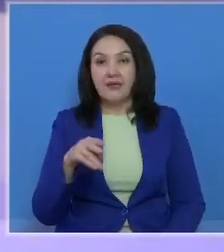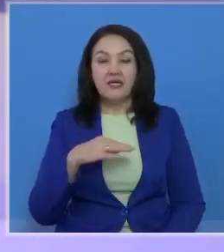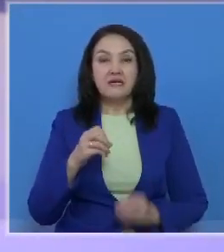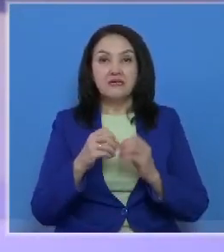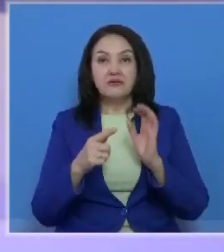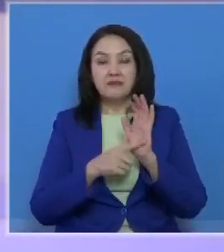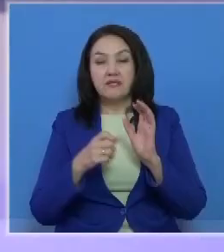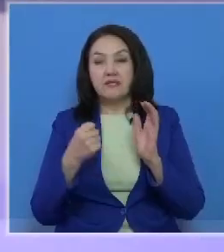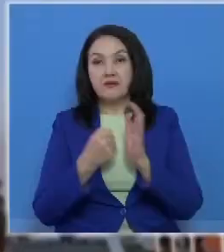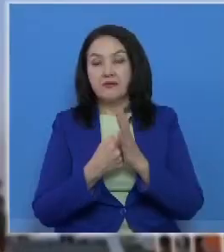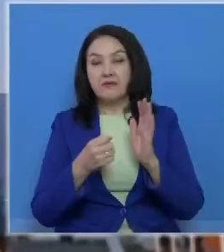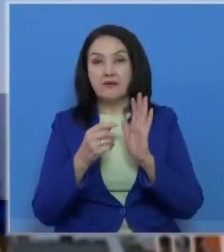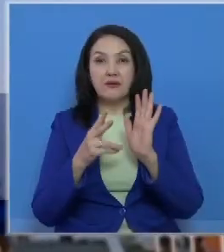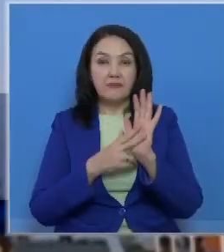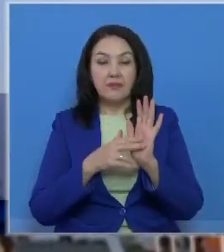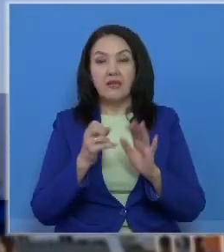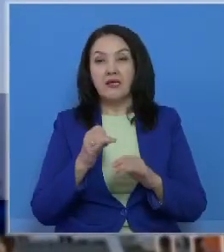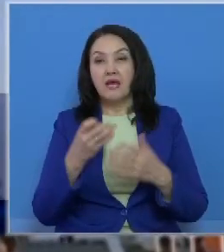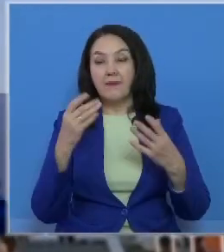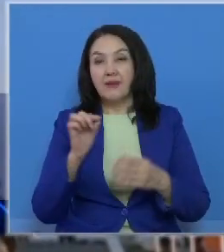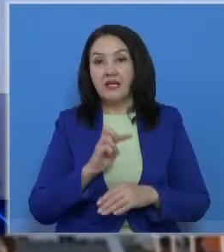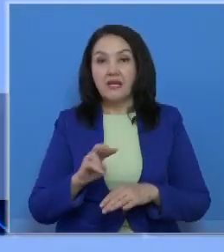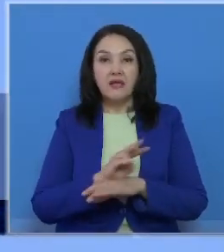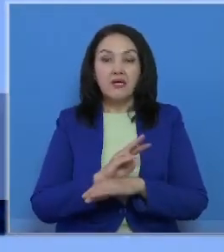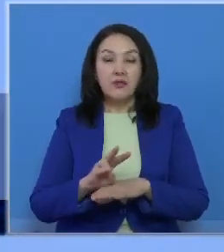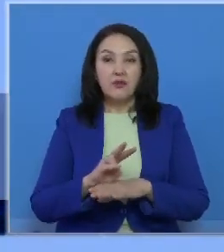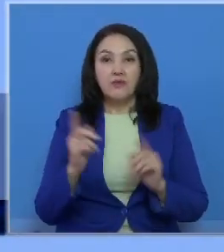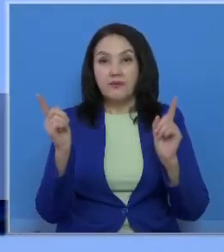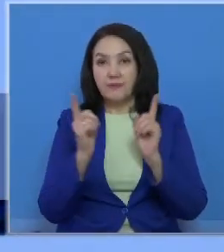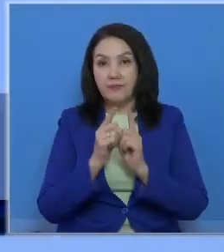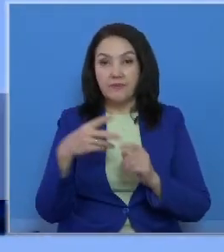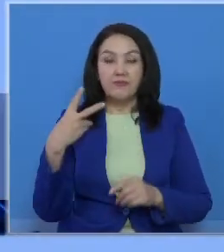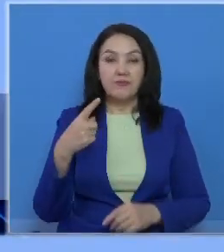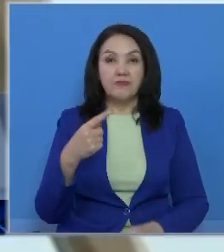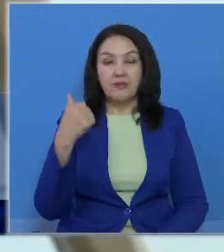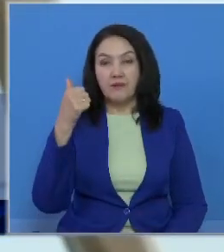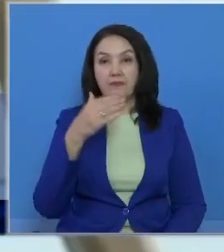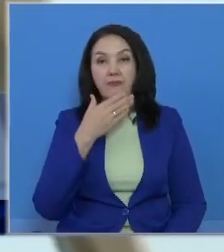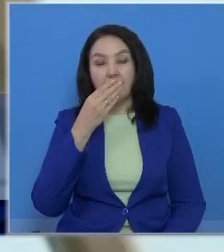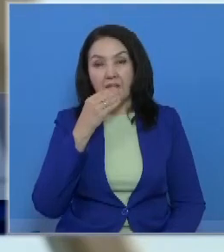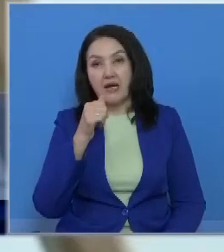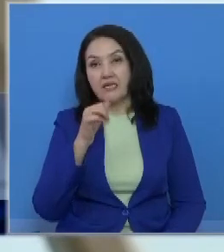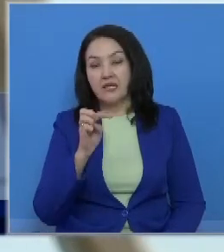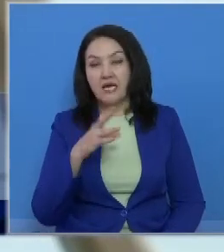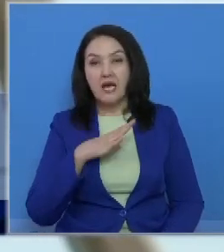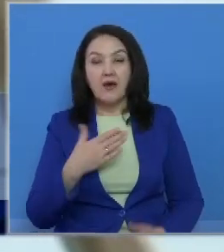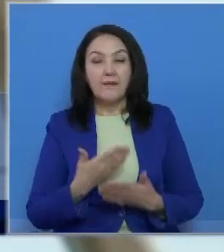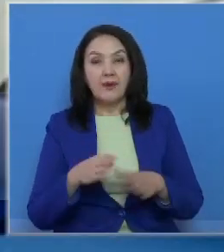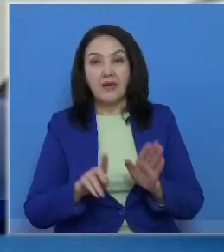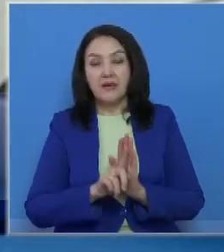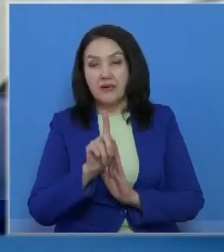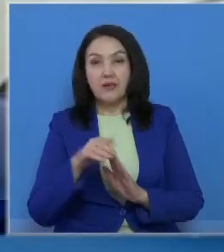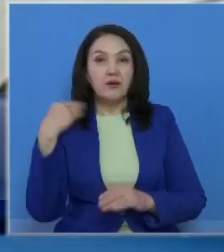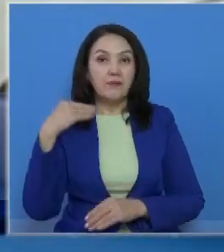18 апреля мусульмане встретят ночь предопределения или Кадертон. А 21 марта будет Ураза Айд. Представители духовенства